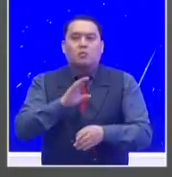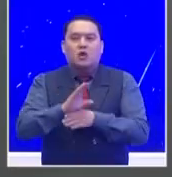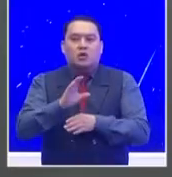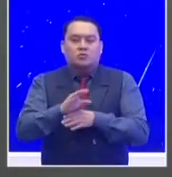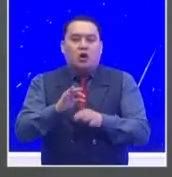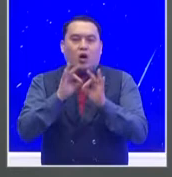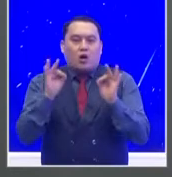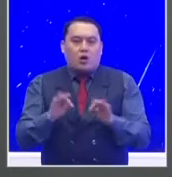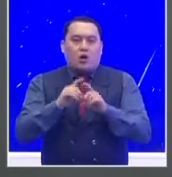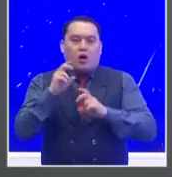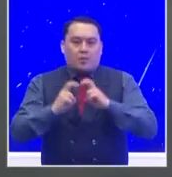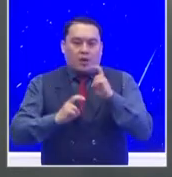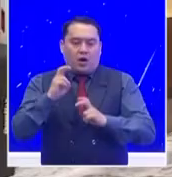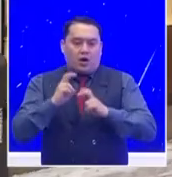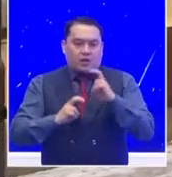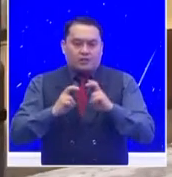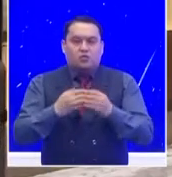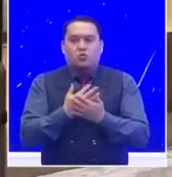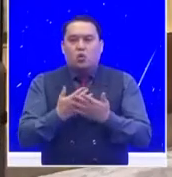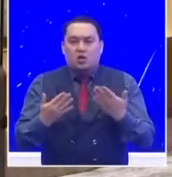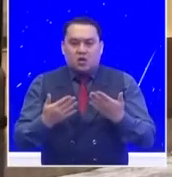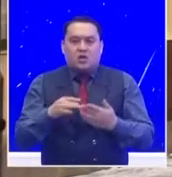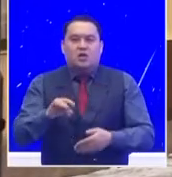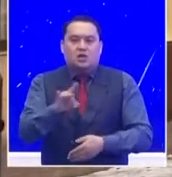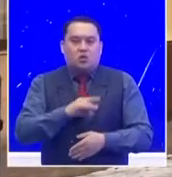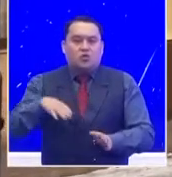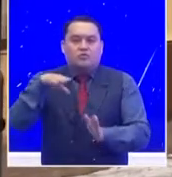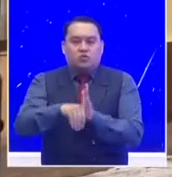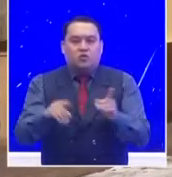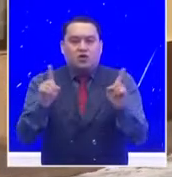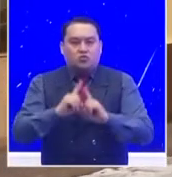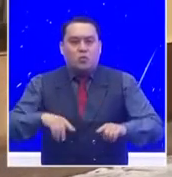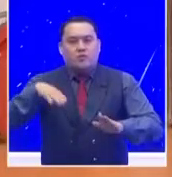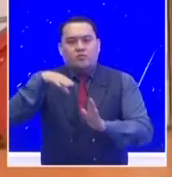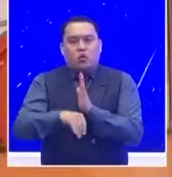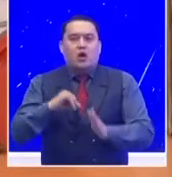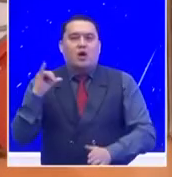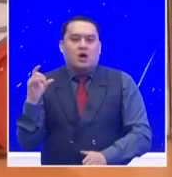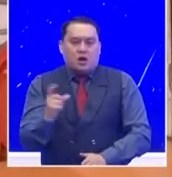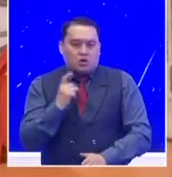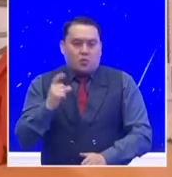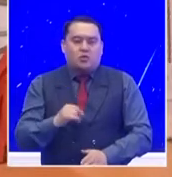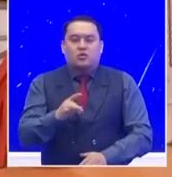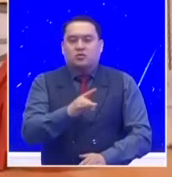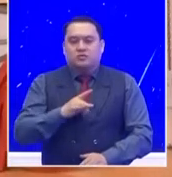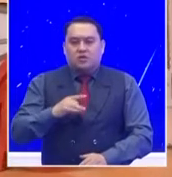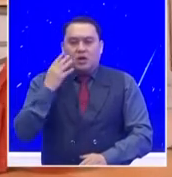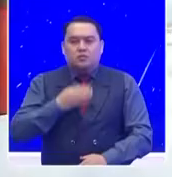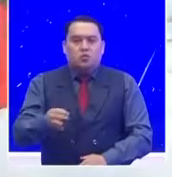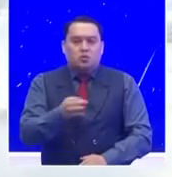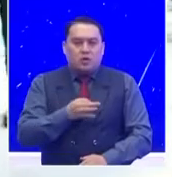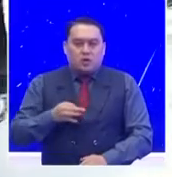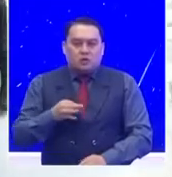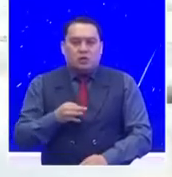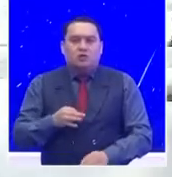промышленных объектов, таких как «Полимер БК» и других, Елисский район вносит особый вклад в экономическое развитие Алматинской области. А